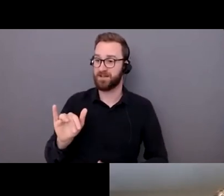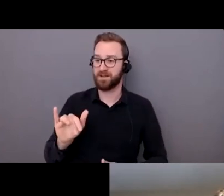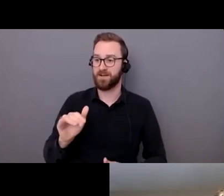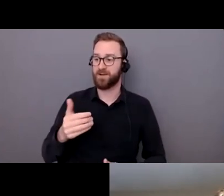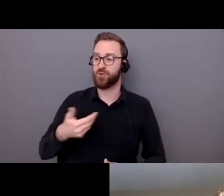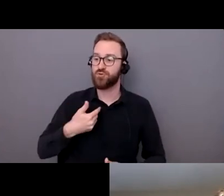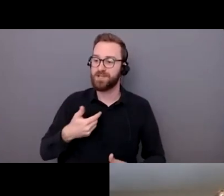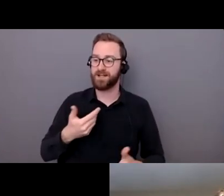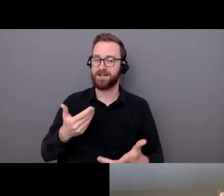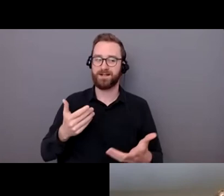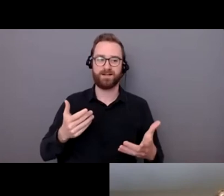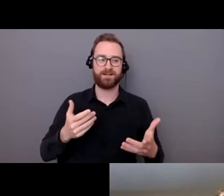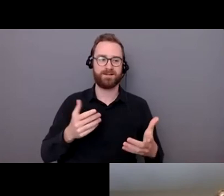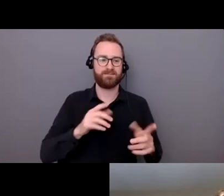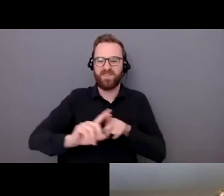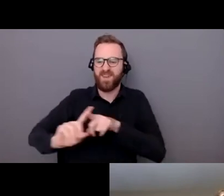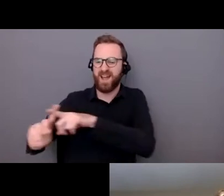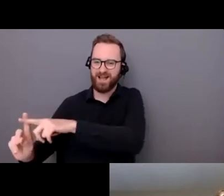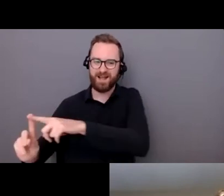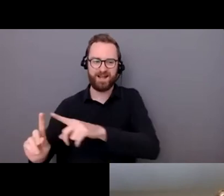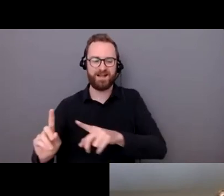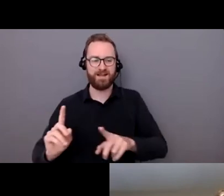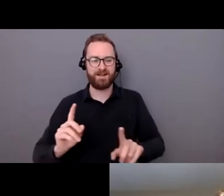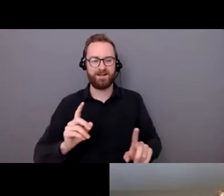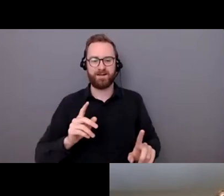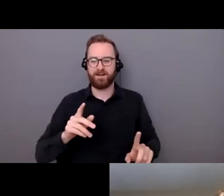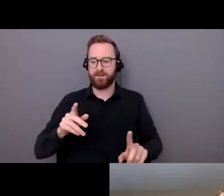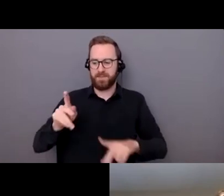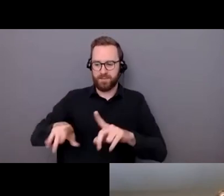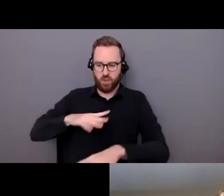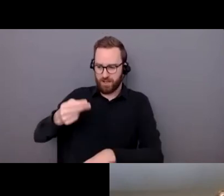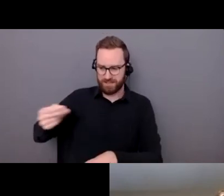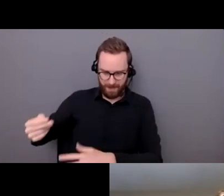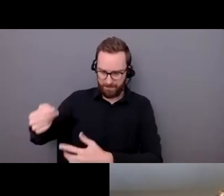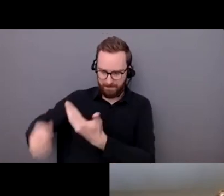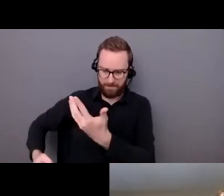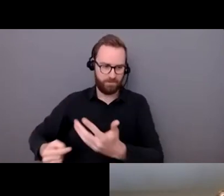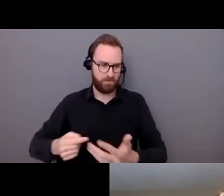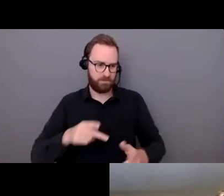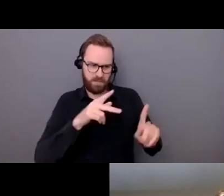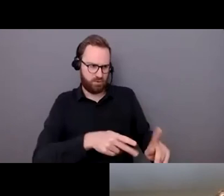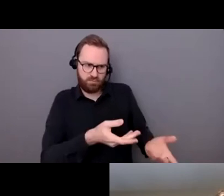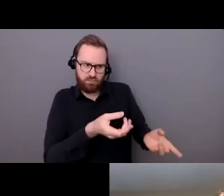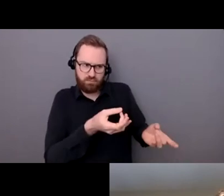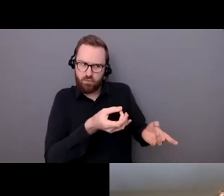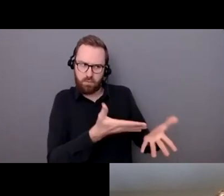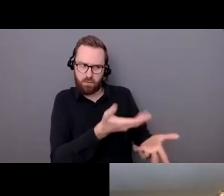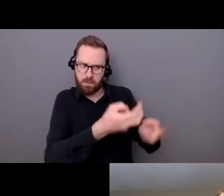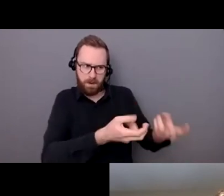plusieurs personnes avec différents types de handicap et à des personnes aussi sans incapacité. C'est-à-dire que ça peut servir,